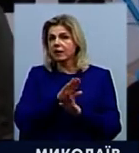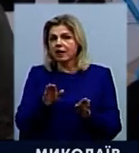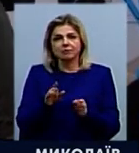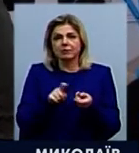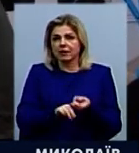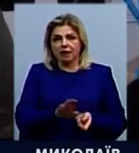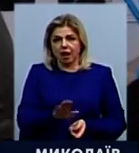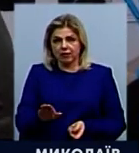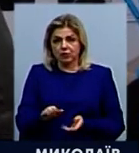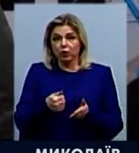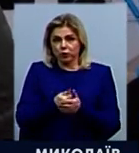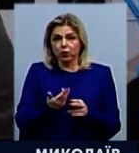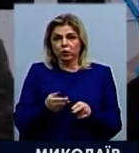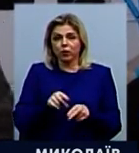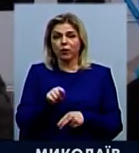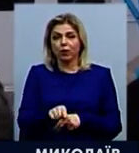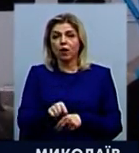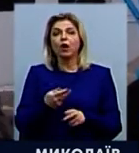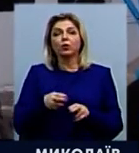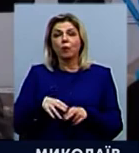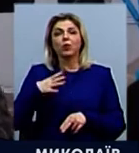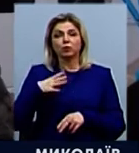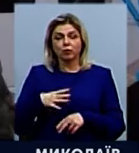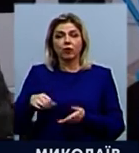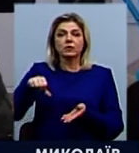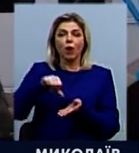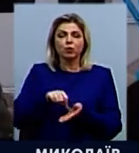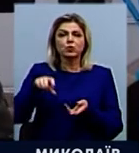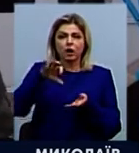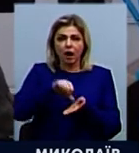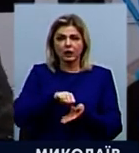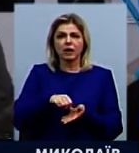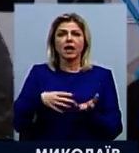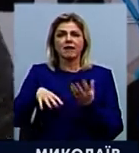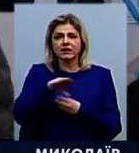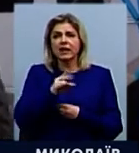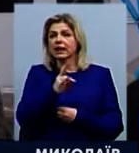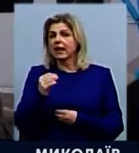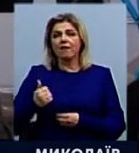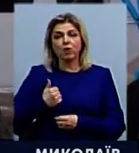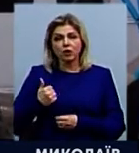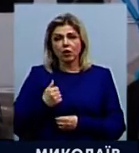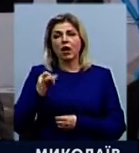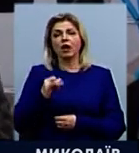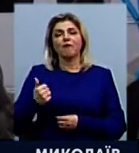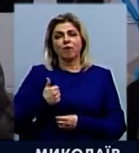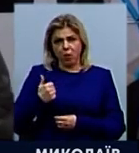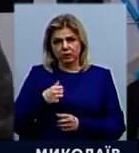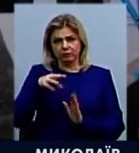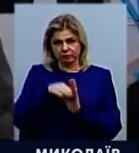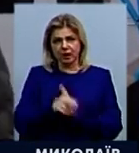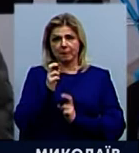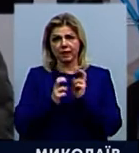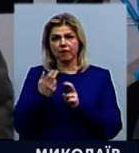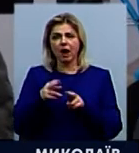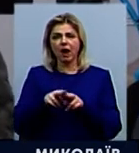цього. Тому доводилося залучати всі не військові та військові підприємства, для які